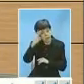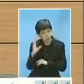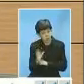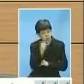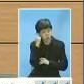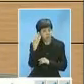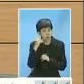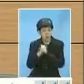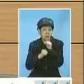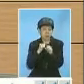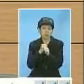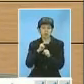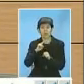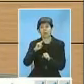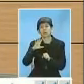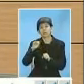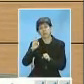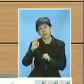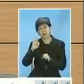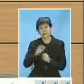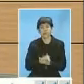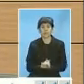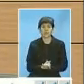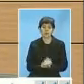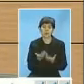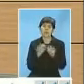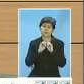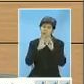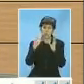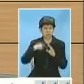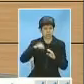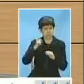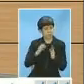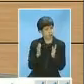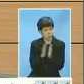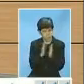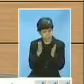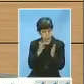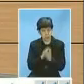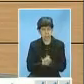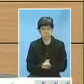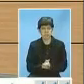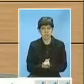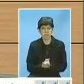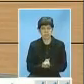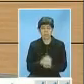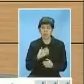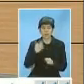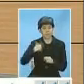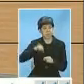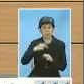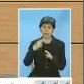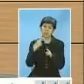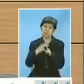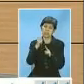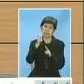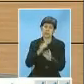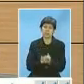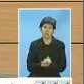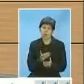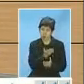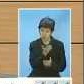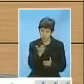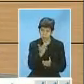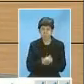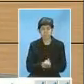19กันยายนพ.ศ.249ชัดเจนว่าศาลไม่ได้ไปร่วมครับฉันทำให้ศาลเสียหายขอให้ท่านประธานวินิจฉัย